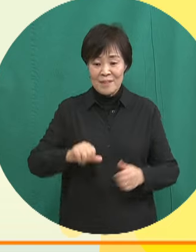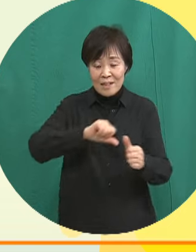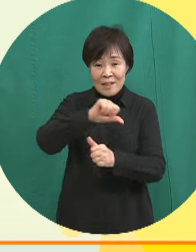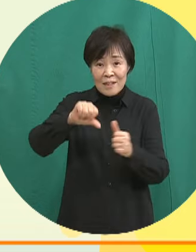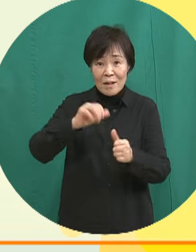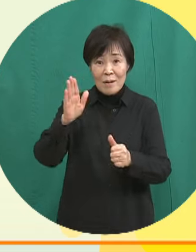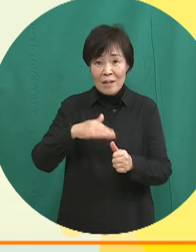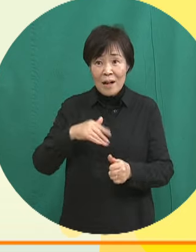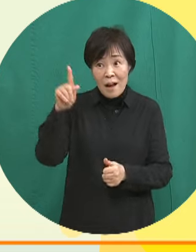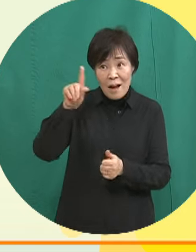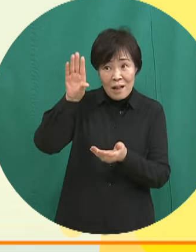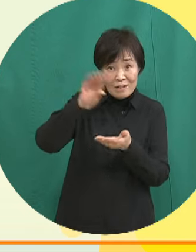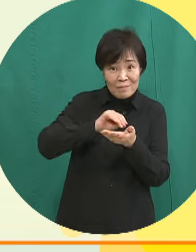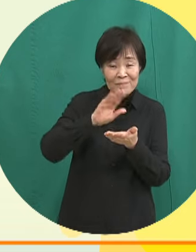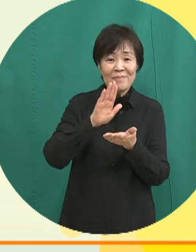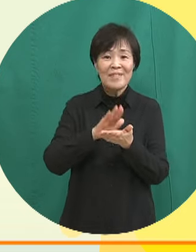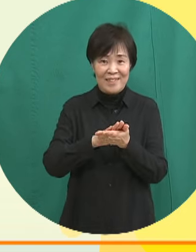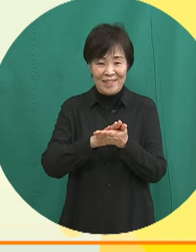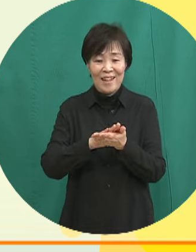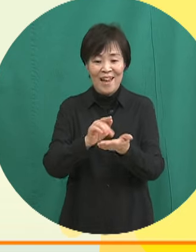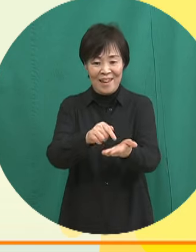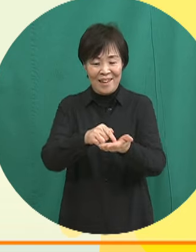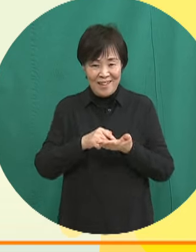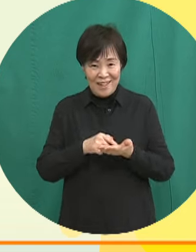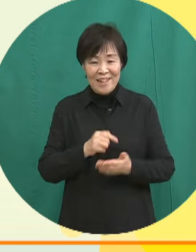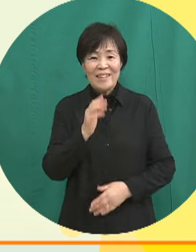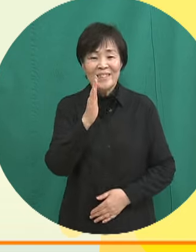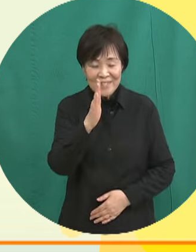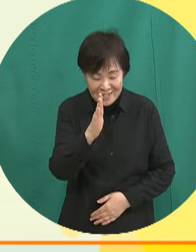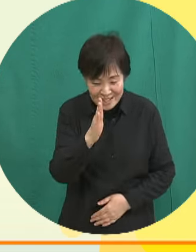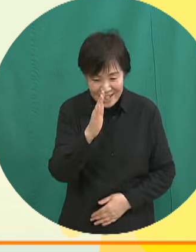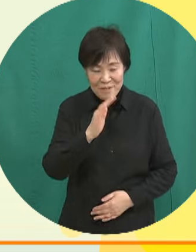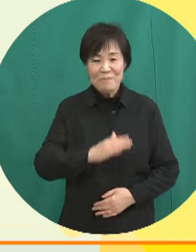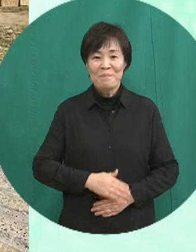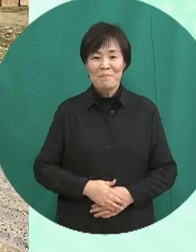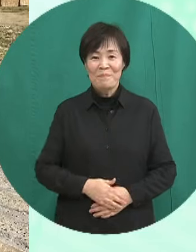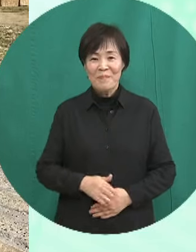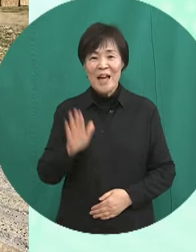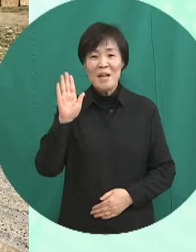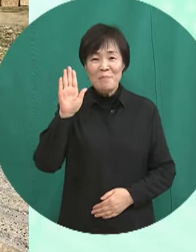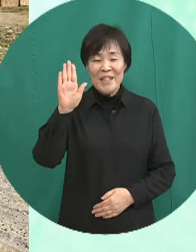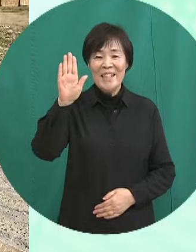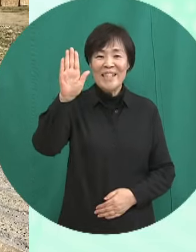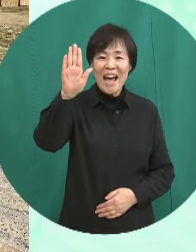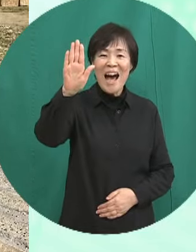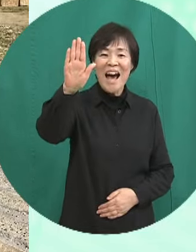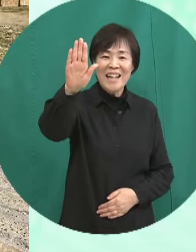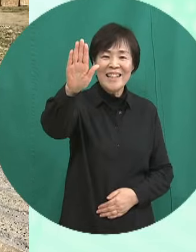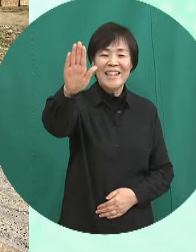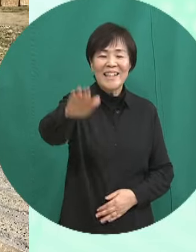に。南海放送アプリからこの二次元コードを読み取ってご応募ください。